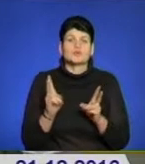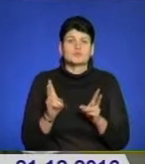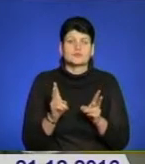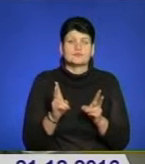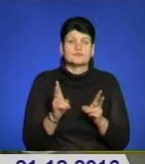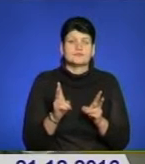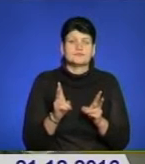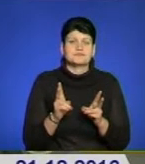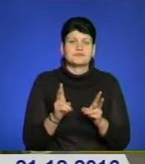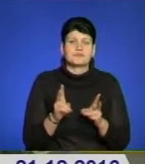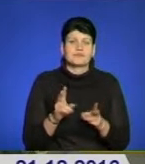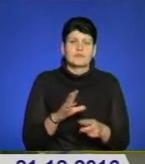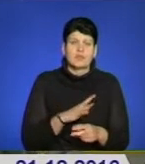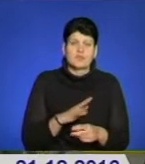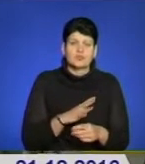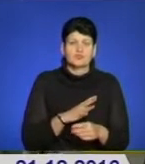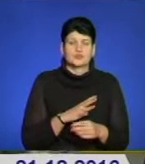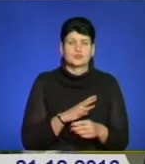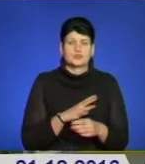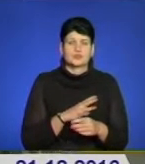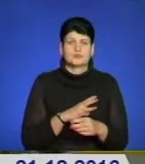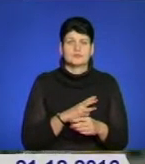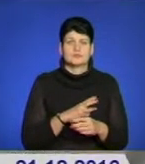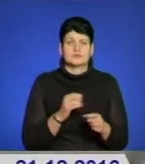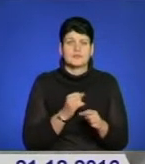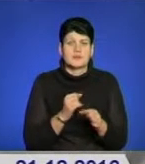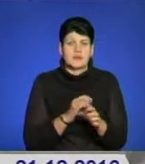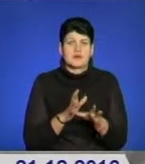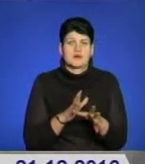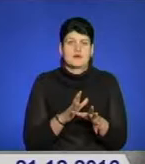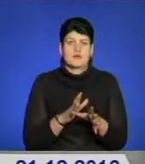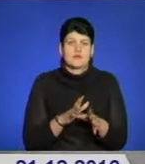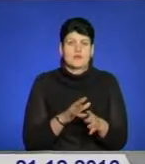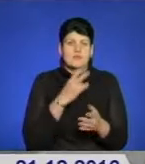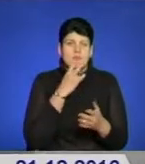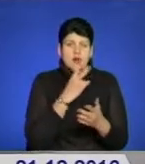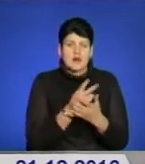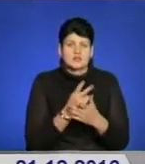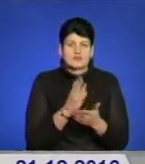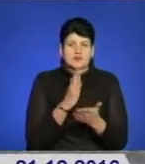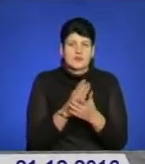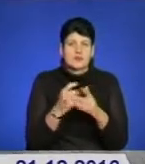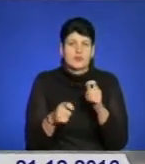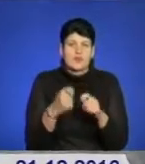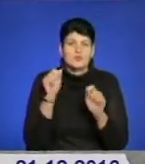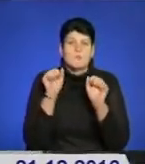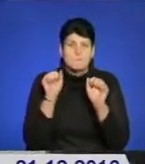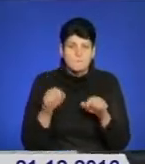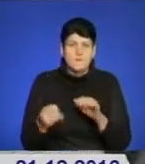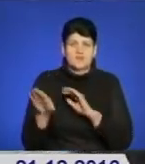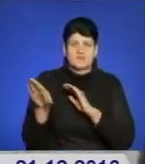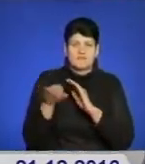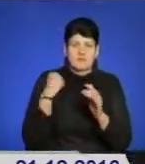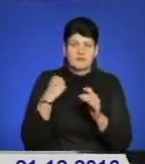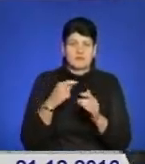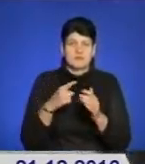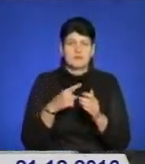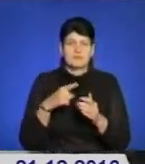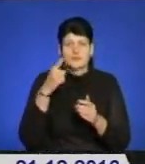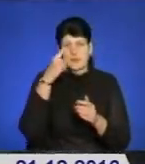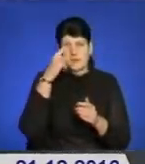зазнав протиправного посягання на себе або побачив, що скоїться злочин, може визвати працівників поліції за